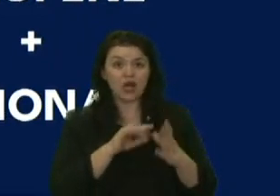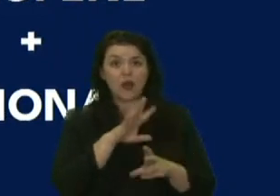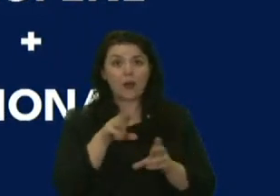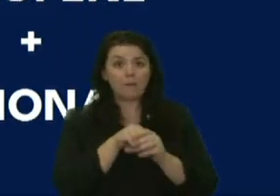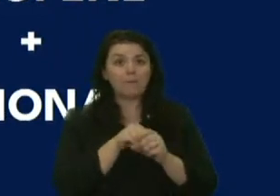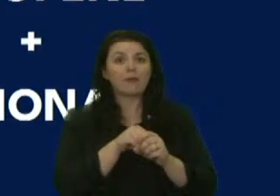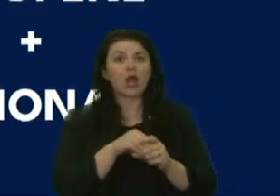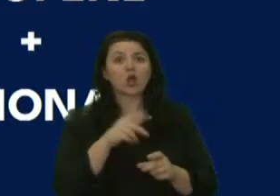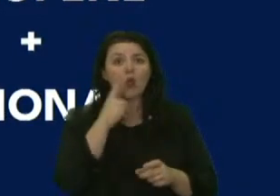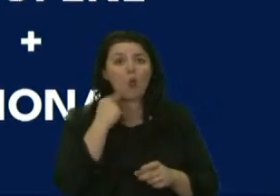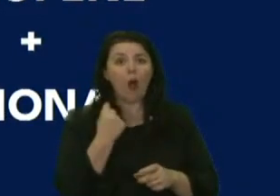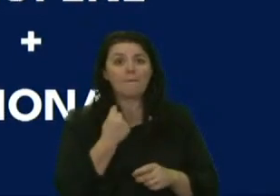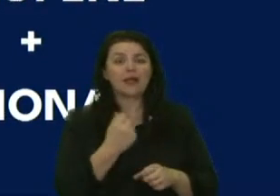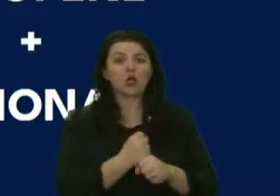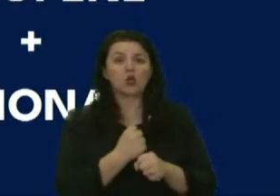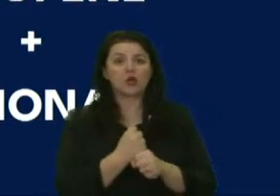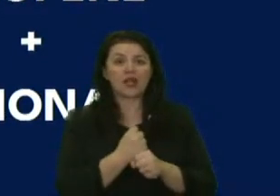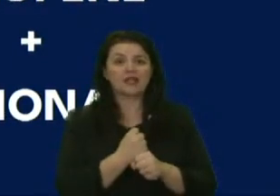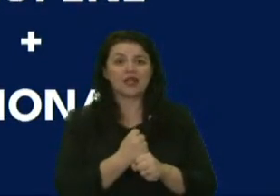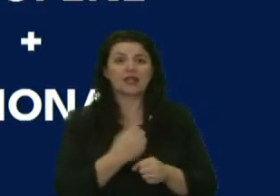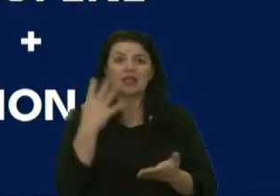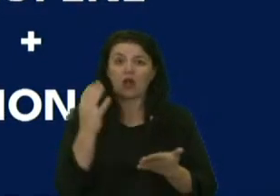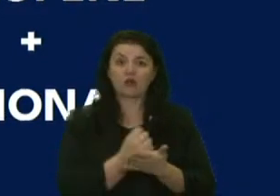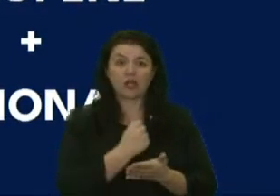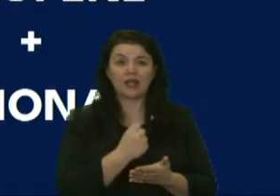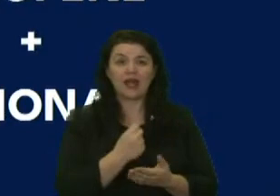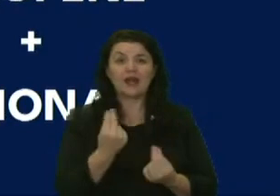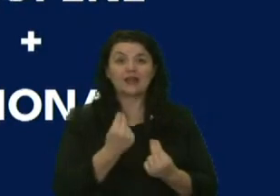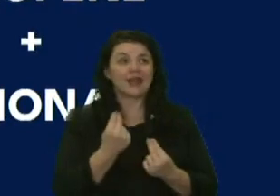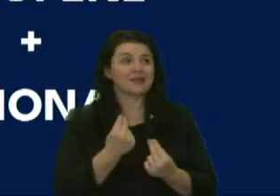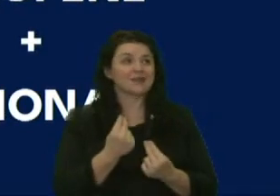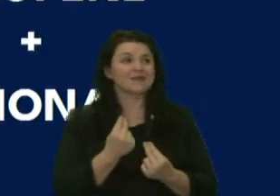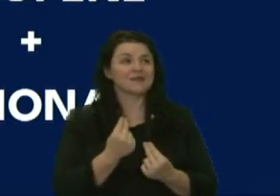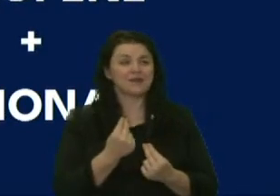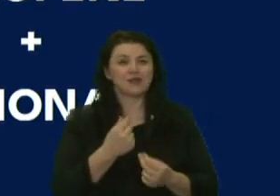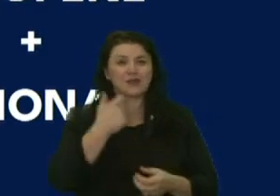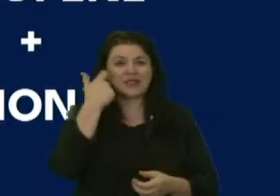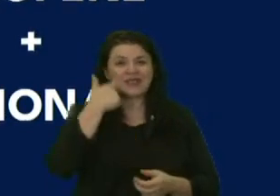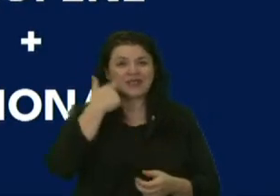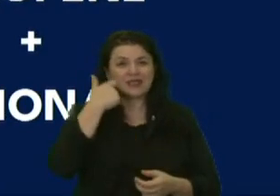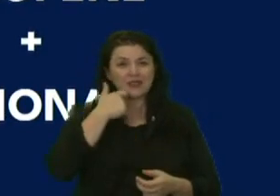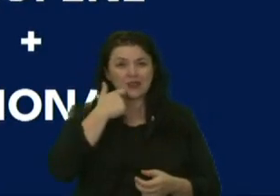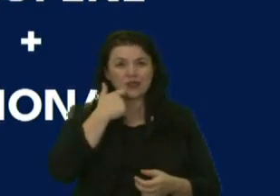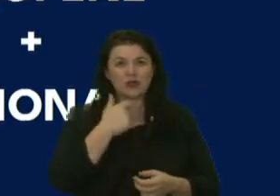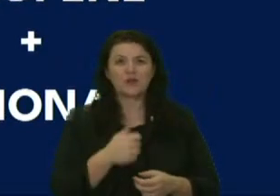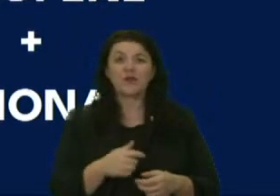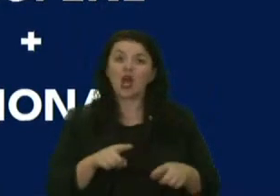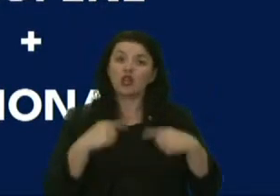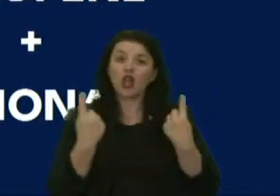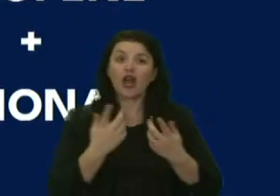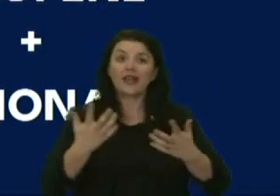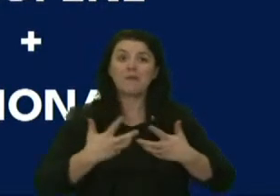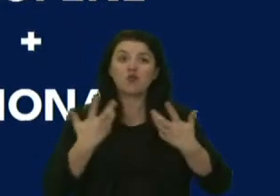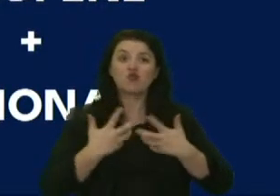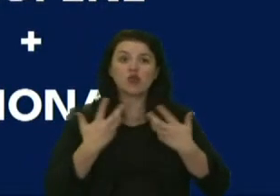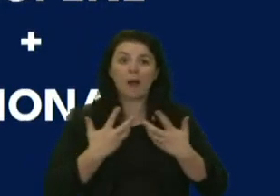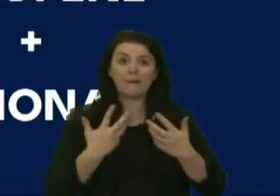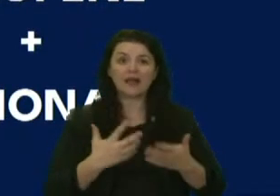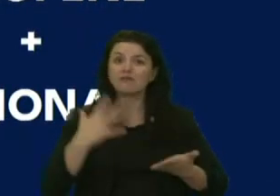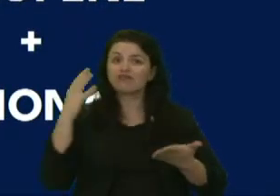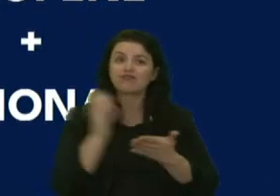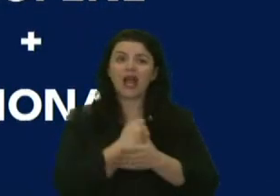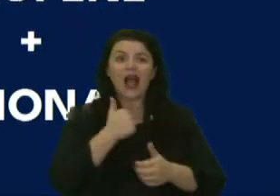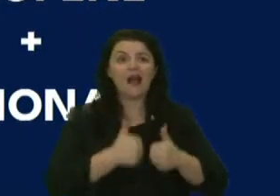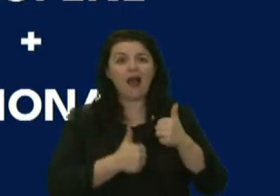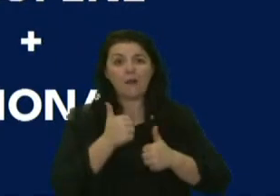oamenii cu care lucrăm că acest Lucu să realizeze de aceea este Clujul campioana absorție Fondurilor Europene din România ne bucurăm să spunem acest lucru că de parte